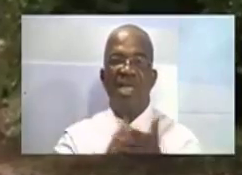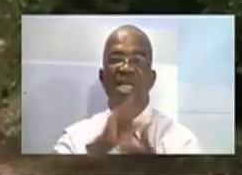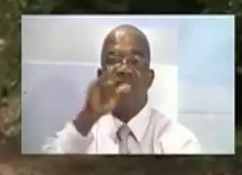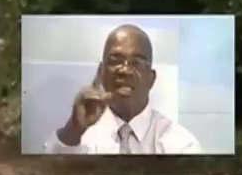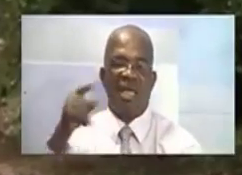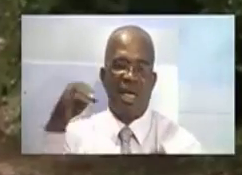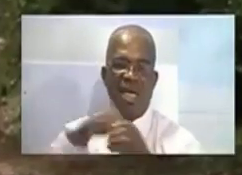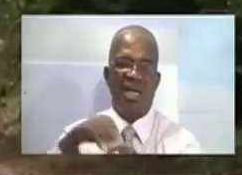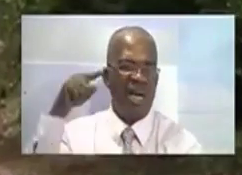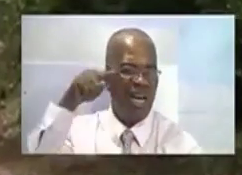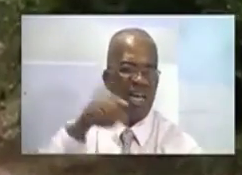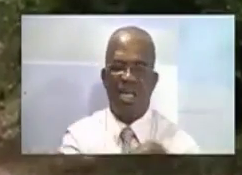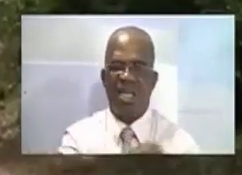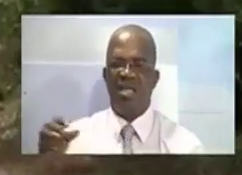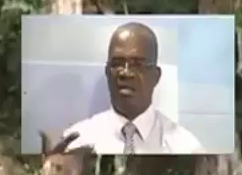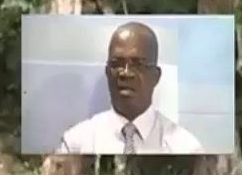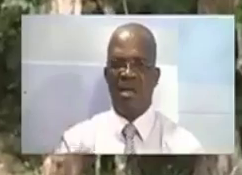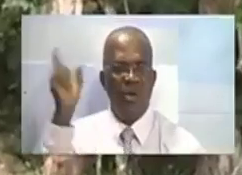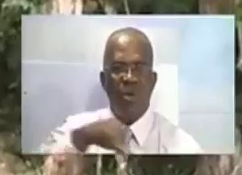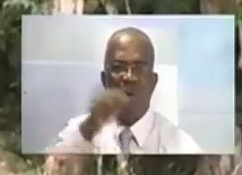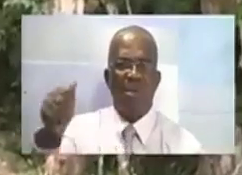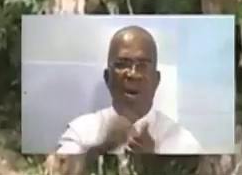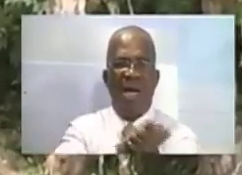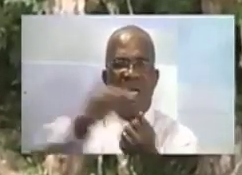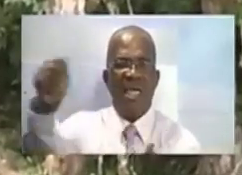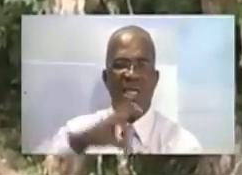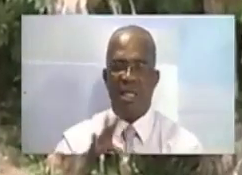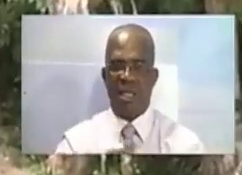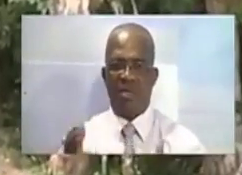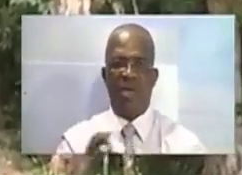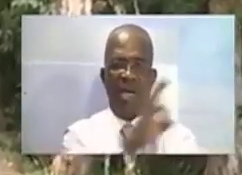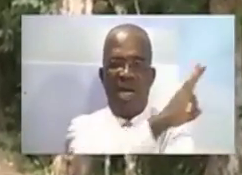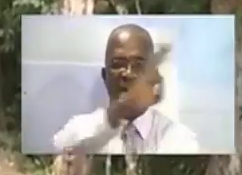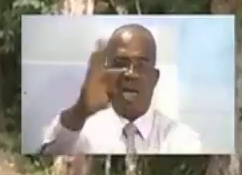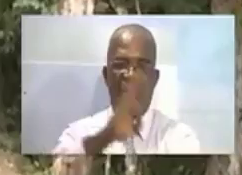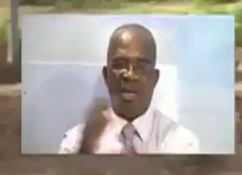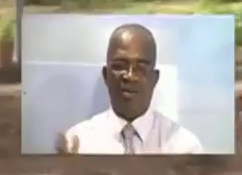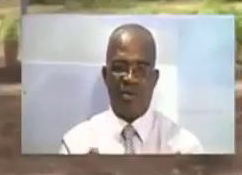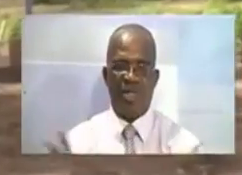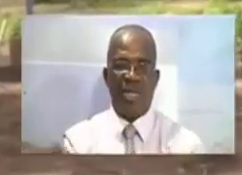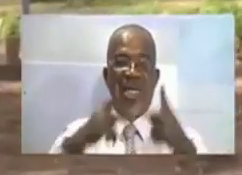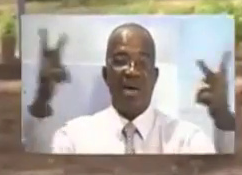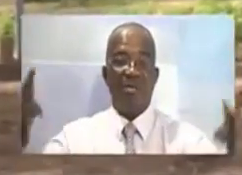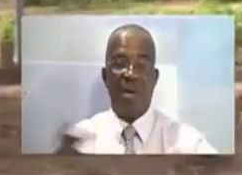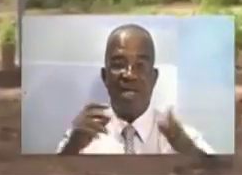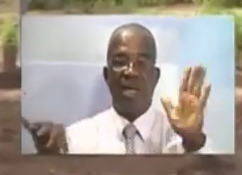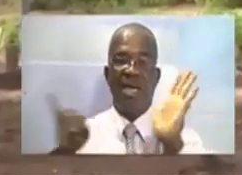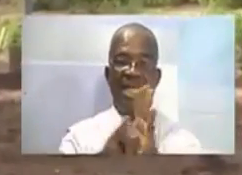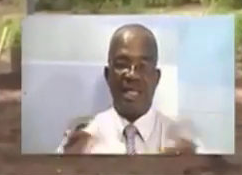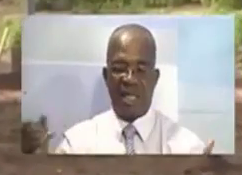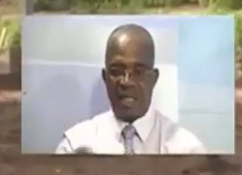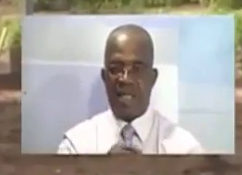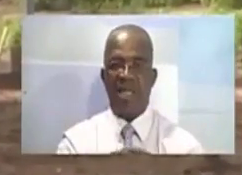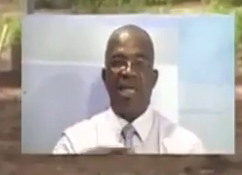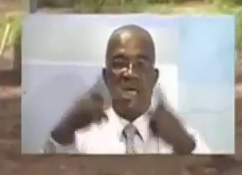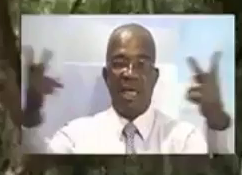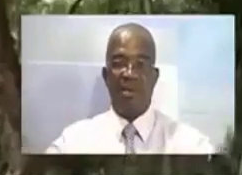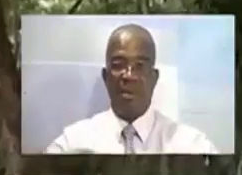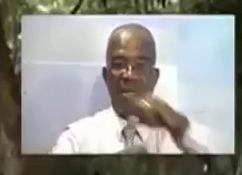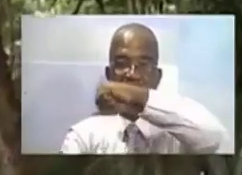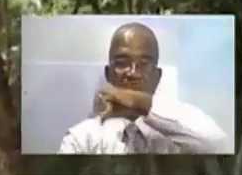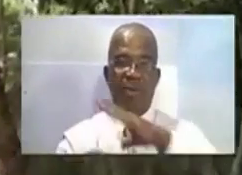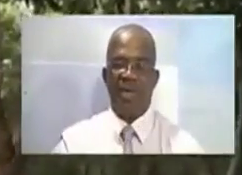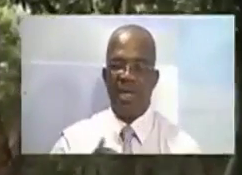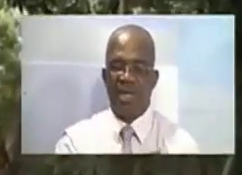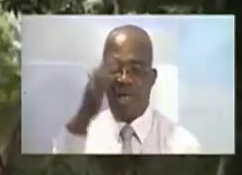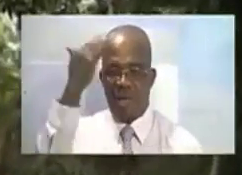l'optique de freiner la dégradation de sa biodiversité et de ses aires protégées que la Côte d'Ivoire a engagé des réformes dans la gestion